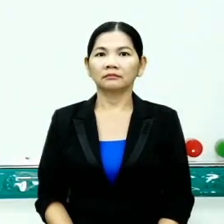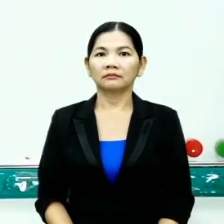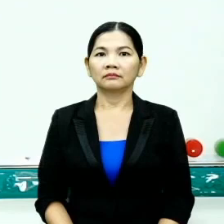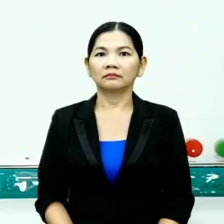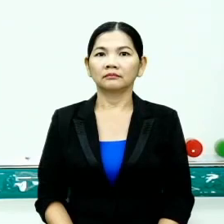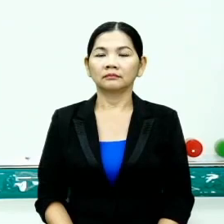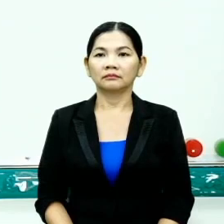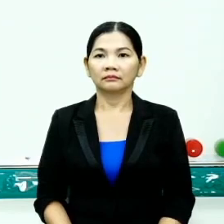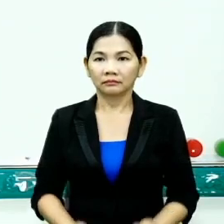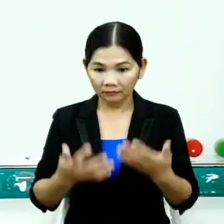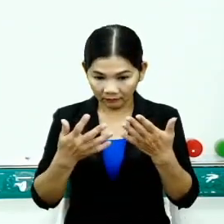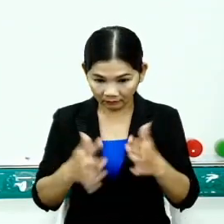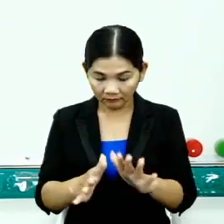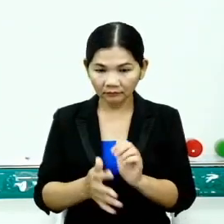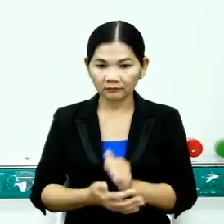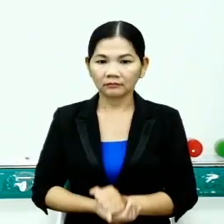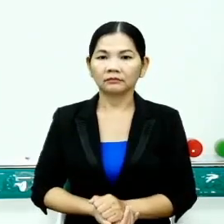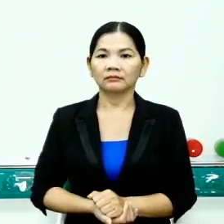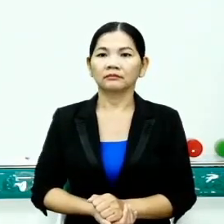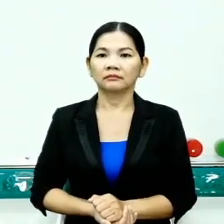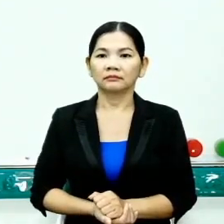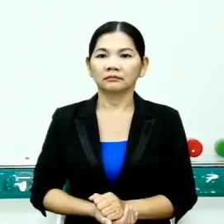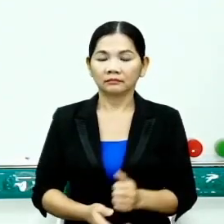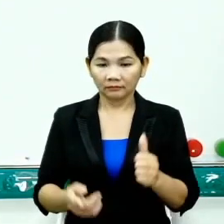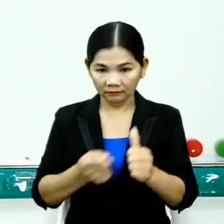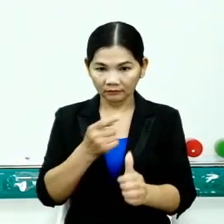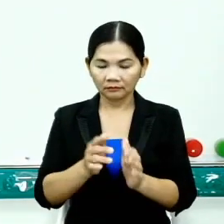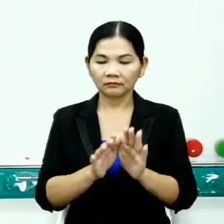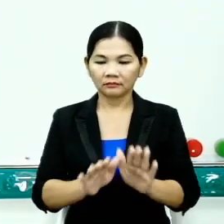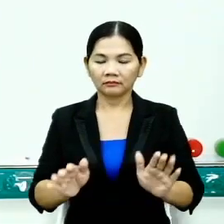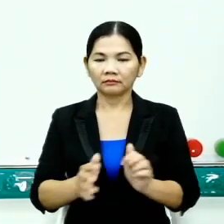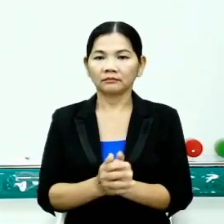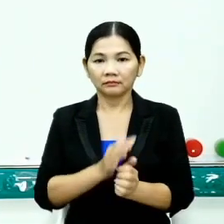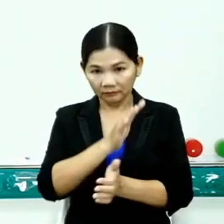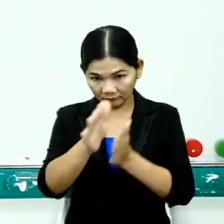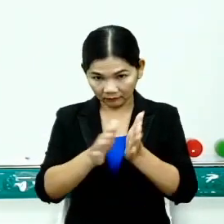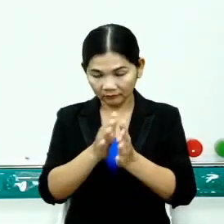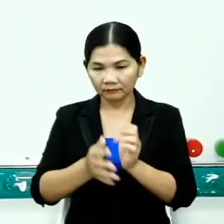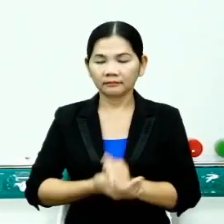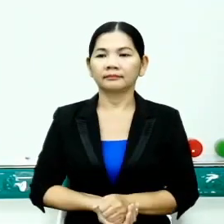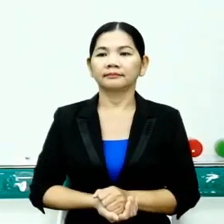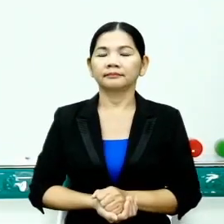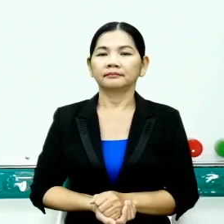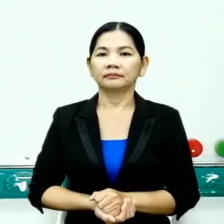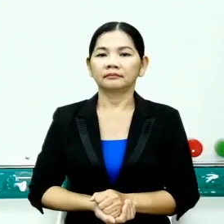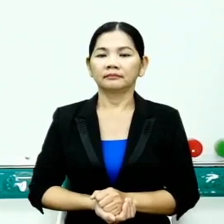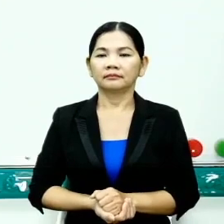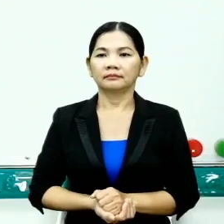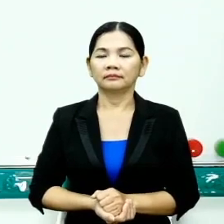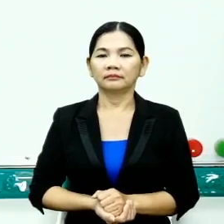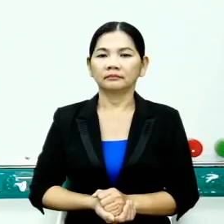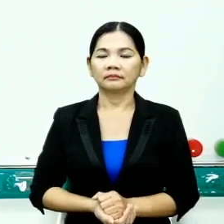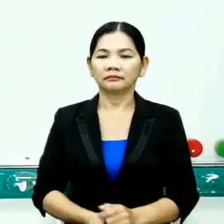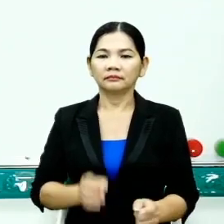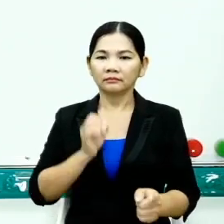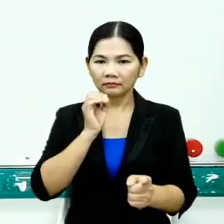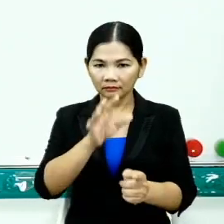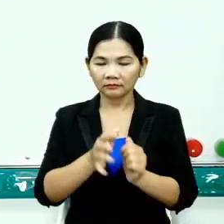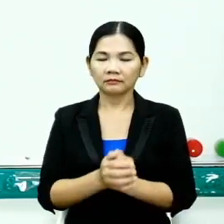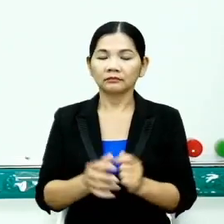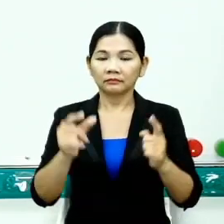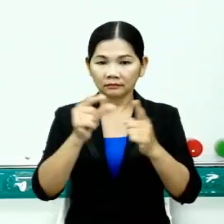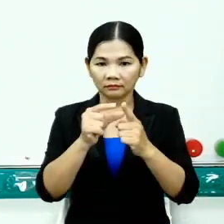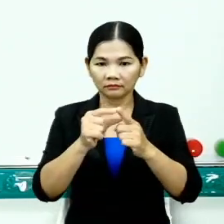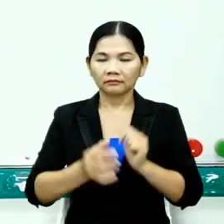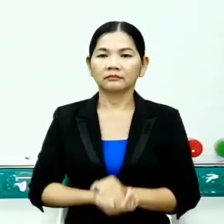ចាហើយហើយរនៅកូនចាតោះជាដំបងនេះជួយកូនទាំងអស់គ្នាស្ដាប់អ្នកគ្រូសិនបន្លឺអ្នកគ្រូនឹងបន្លឺសោពា